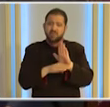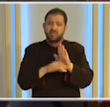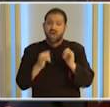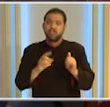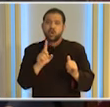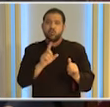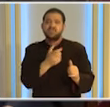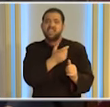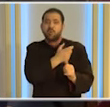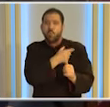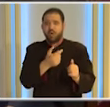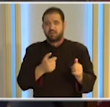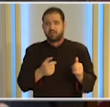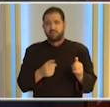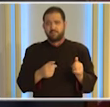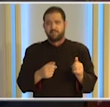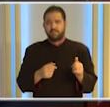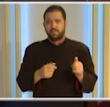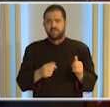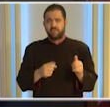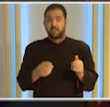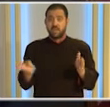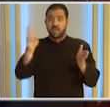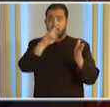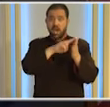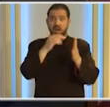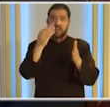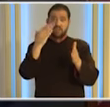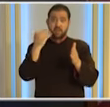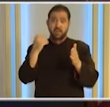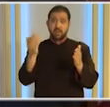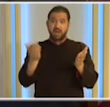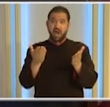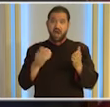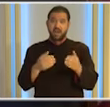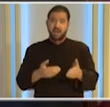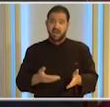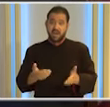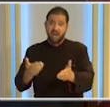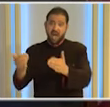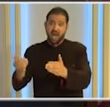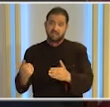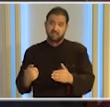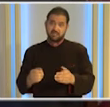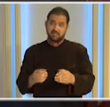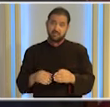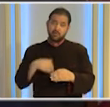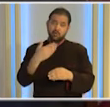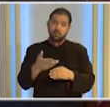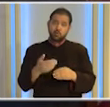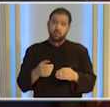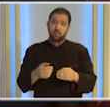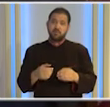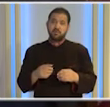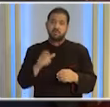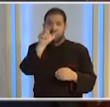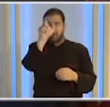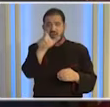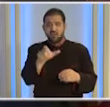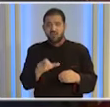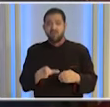putință. Iar femeile care nasc după rânduiala firii sunt sănătoase până în